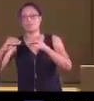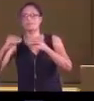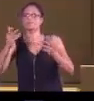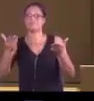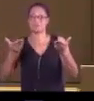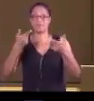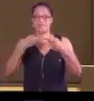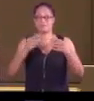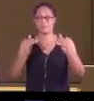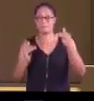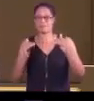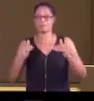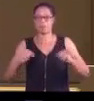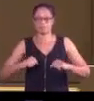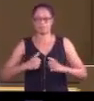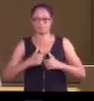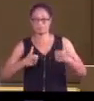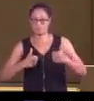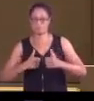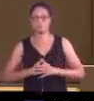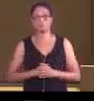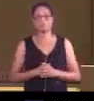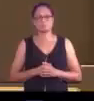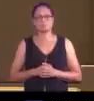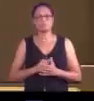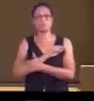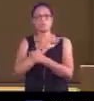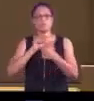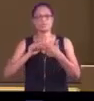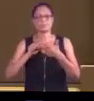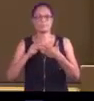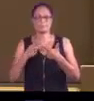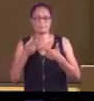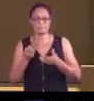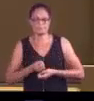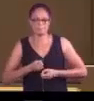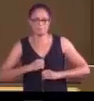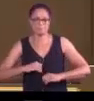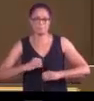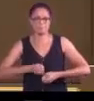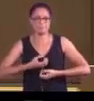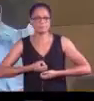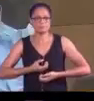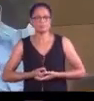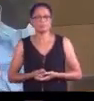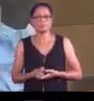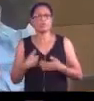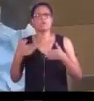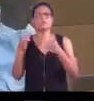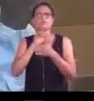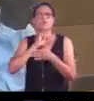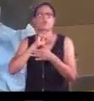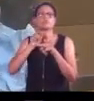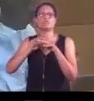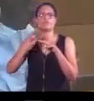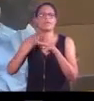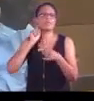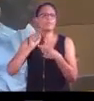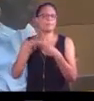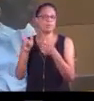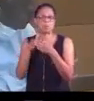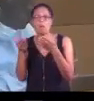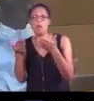Deuxième point sur lequel je veux intervenir. J'en ai parlé tout à l'heure, j'ai demandé des nouvelles d'un chantier sur l'irrigation.